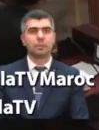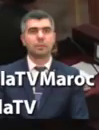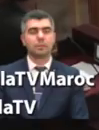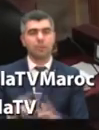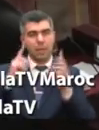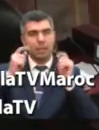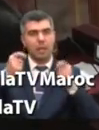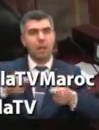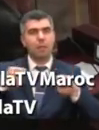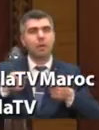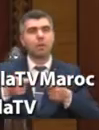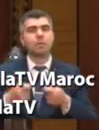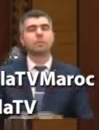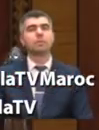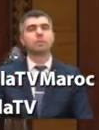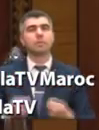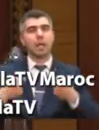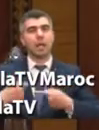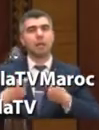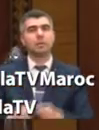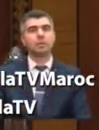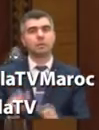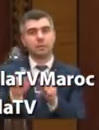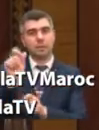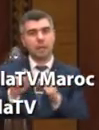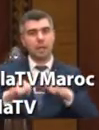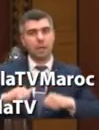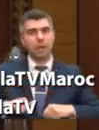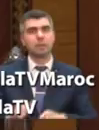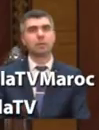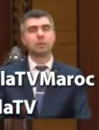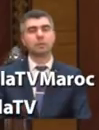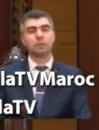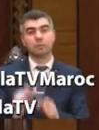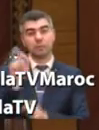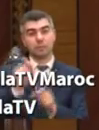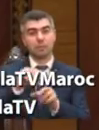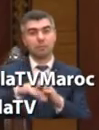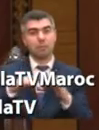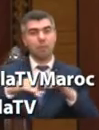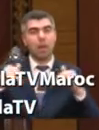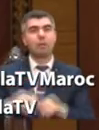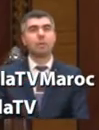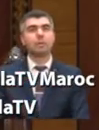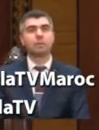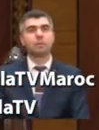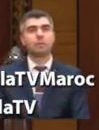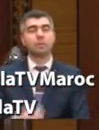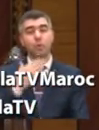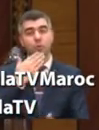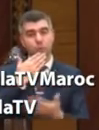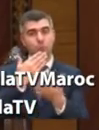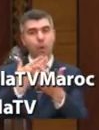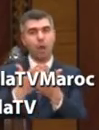السلام عليكم السيد الرئيس، السادة الوزراء، السيدات والسادة النواب المحترمون. شكرا أولا